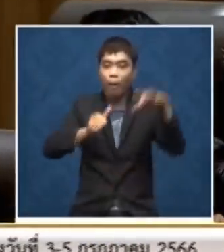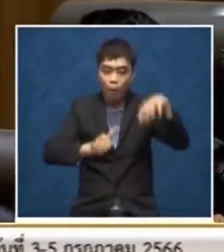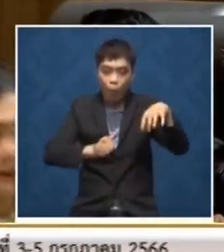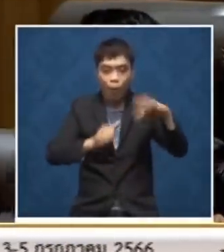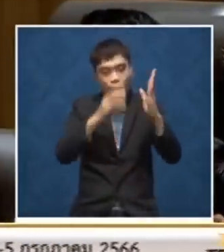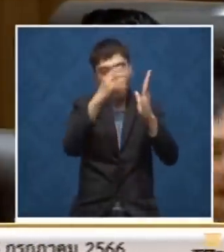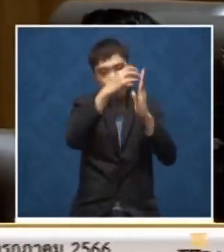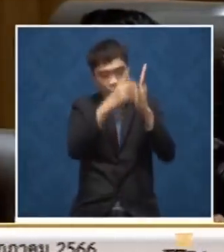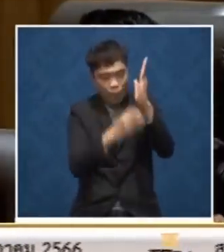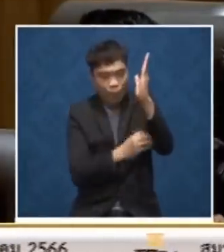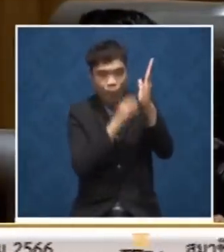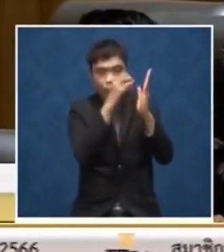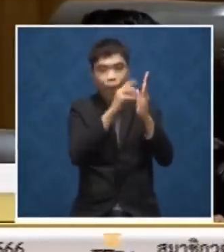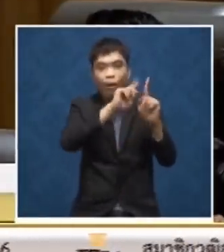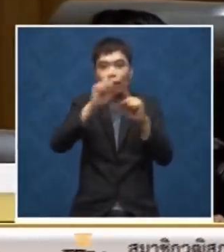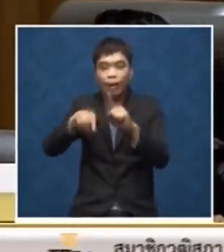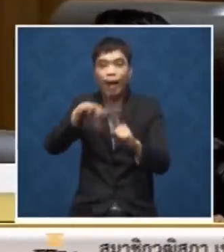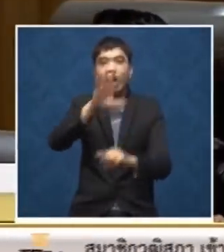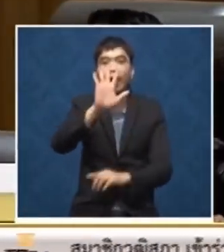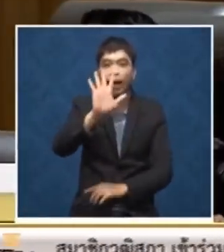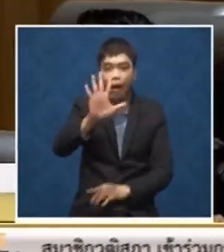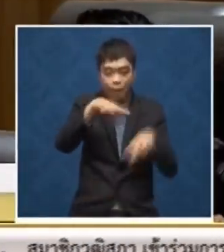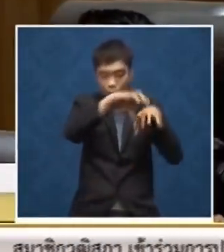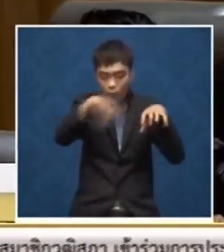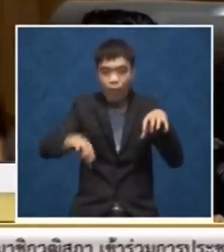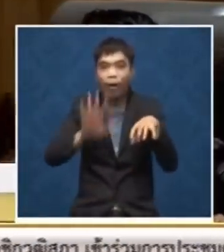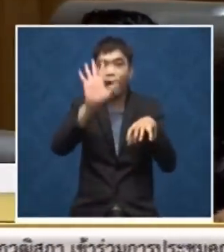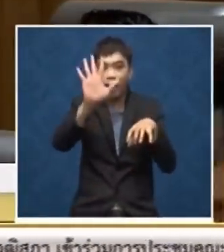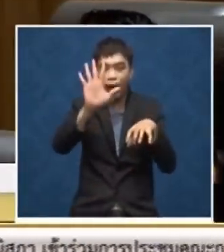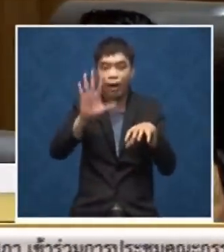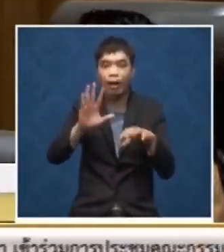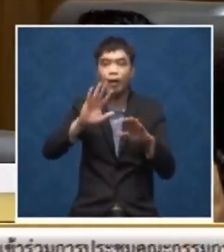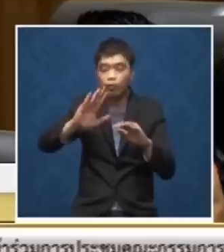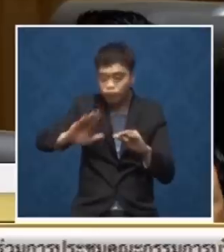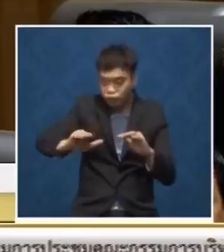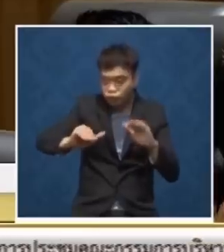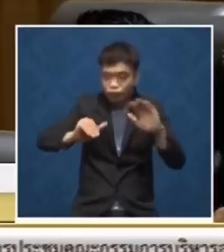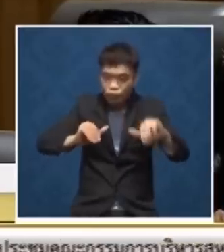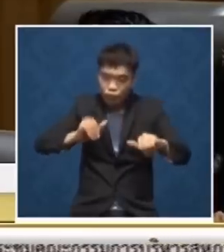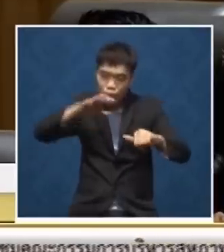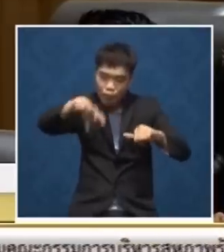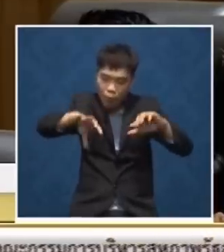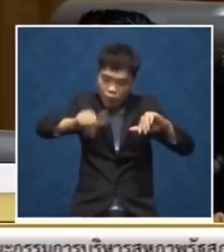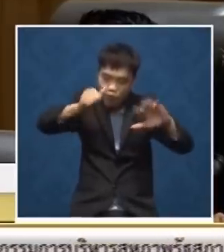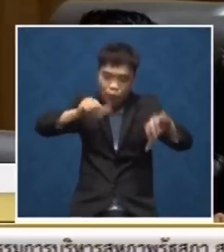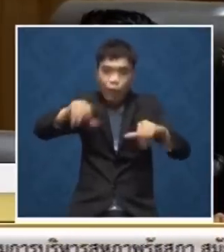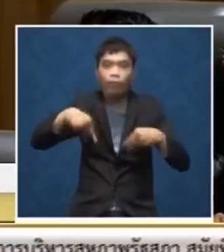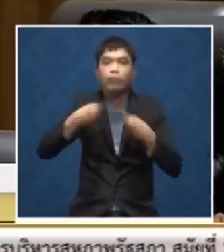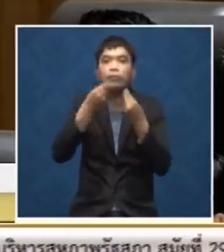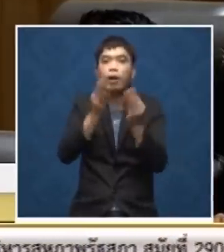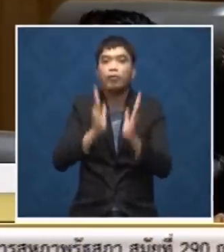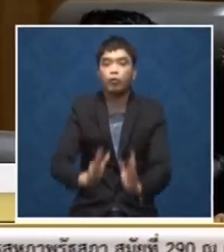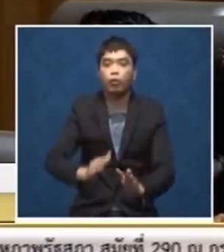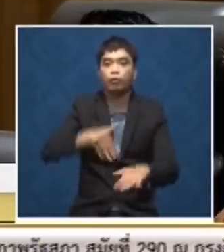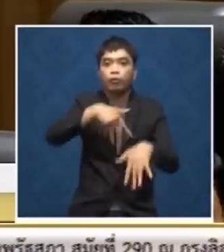างๆ5แห่งเป็นเบื้องต้นนะครับให้กลับมาเป็นประโยชน์กับพี่น้องประชาช